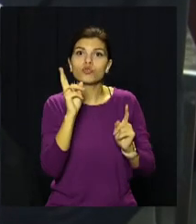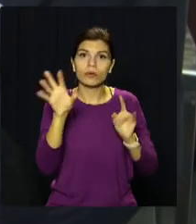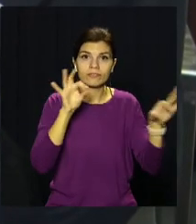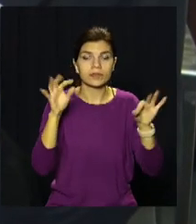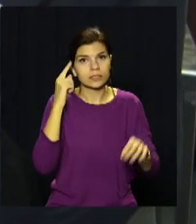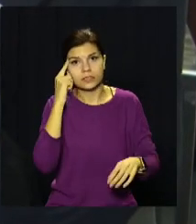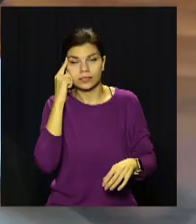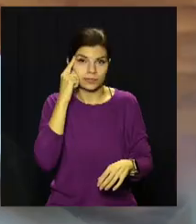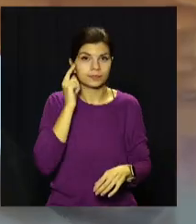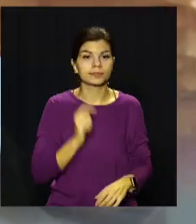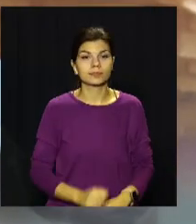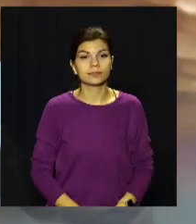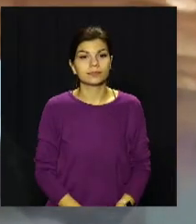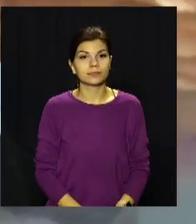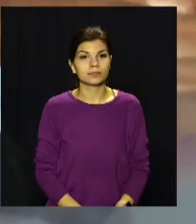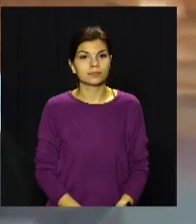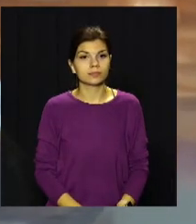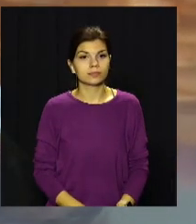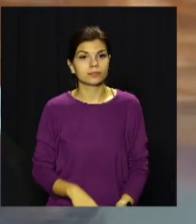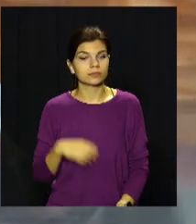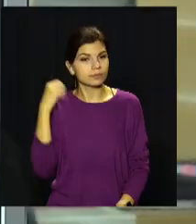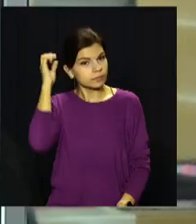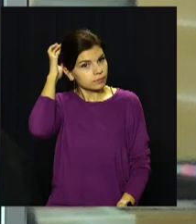Олександр Вернигоров, Open News, телеканал «Відкритий».